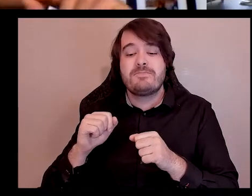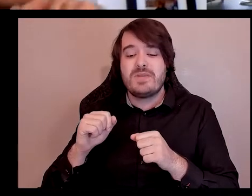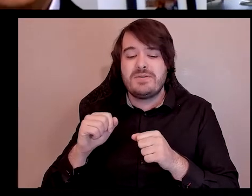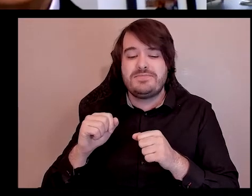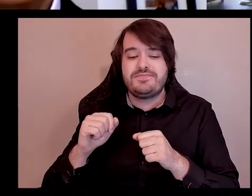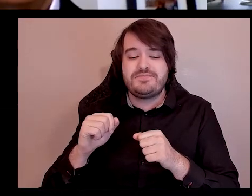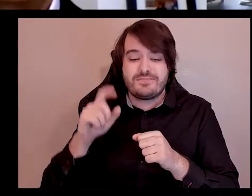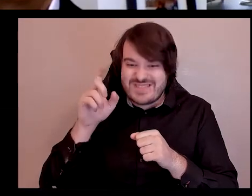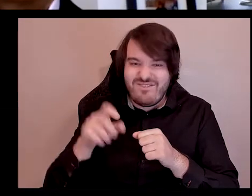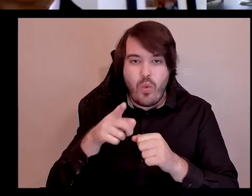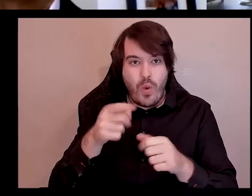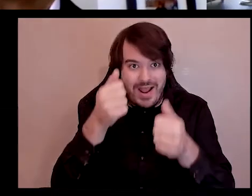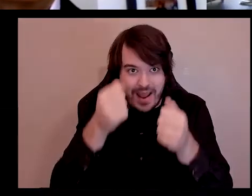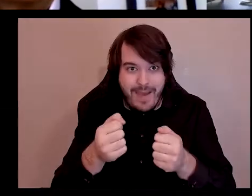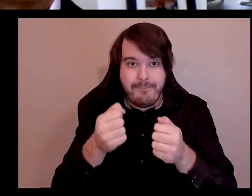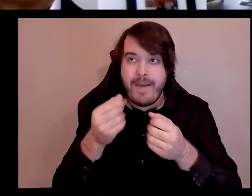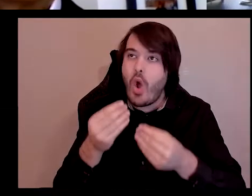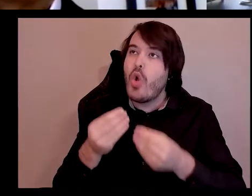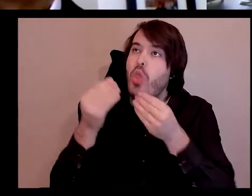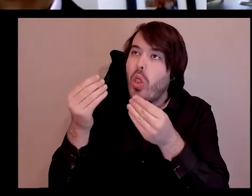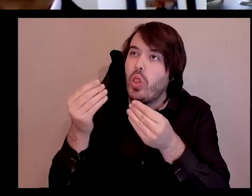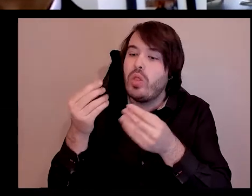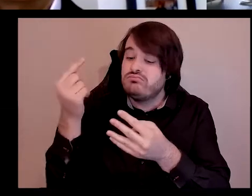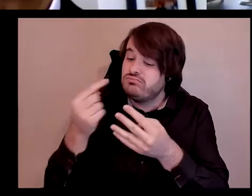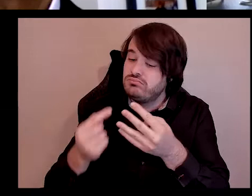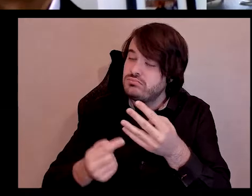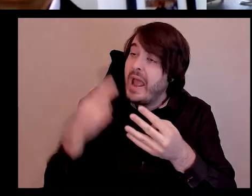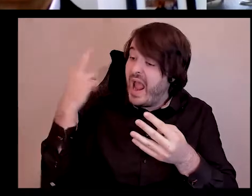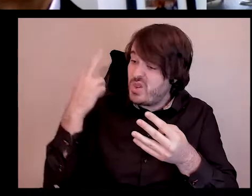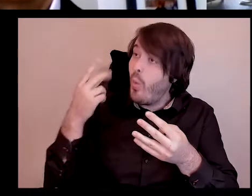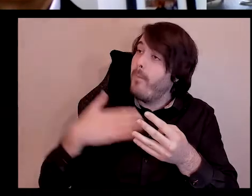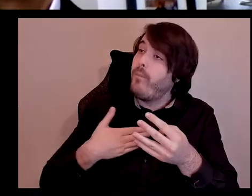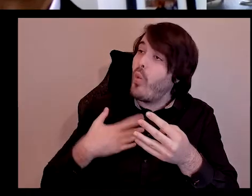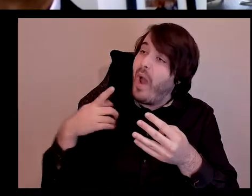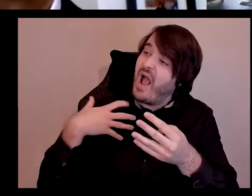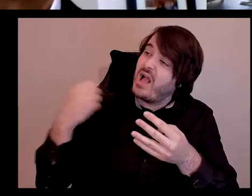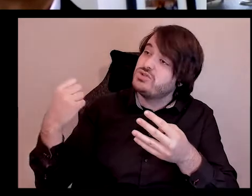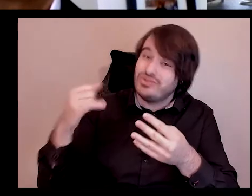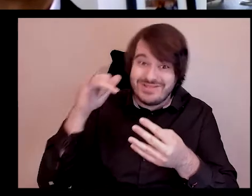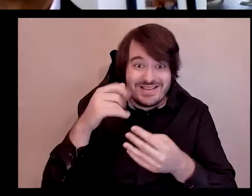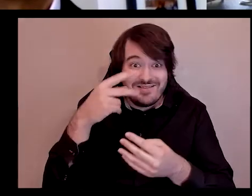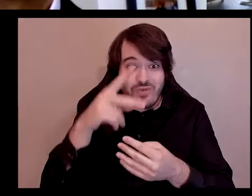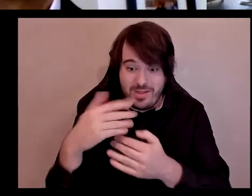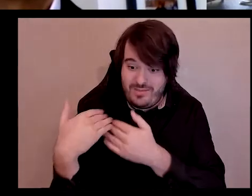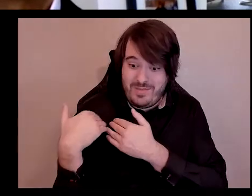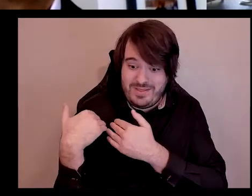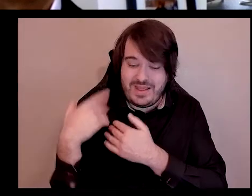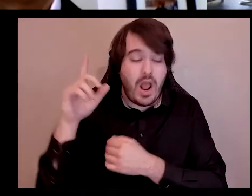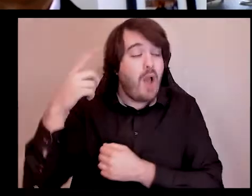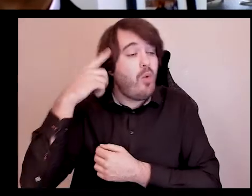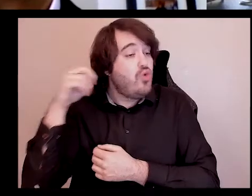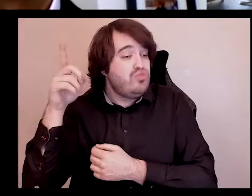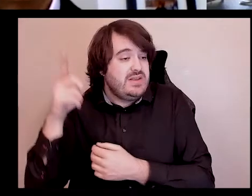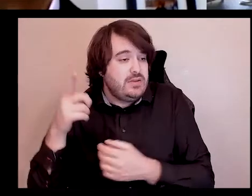Deguire, oui. J'aimerais ça peut-être ajouter une information. Donnez des raisons à l'employeur de vous embaucher. Mm-hmm. C'est